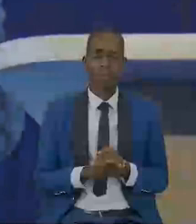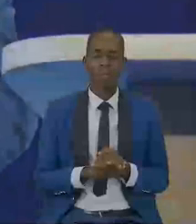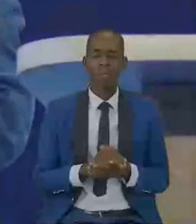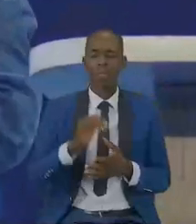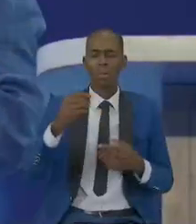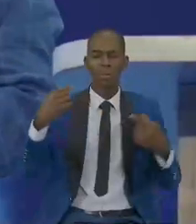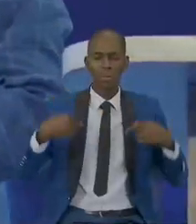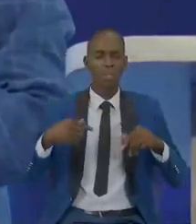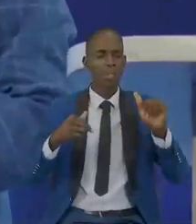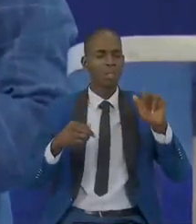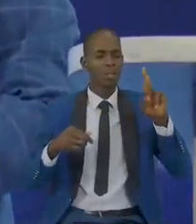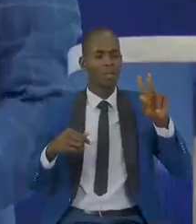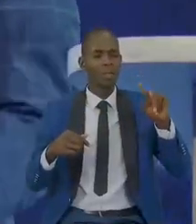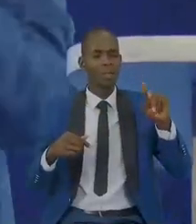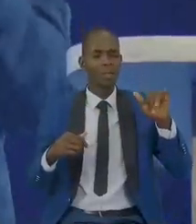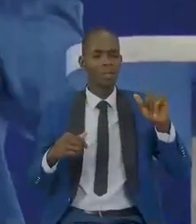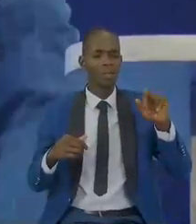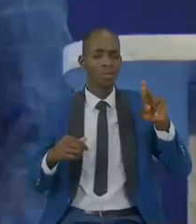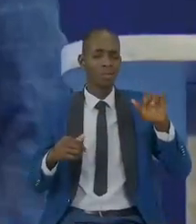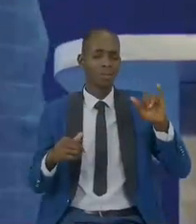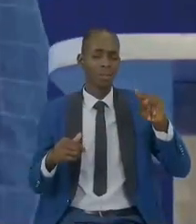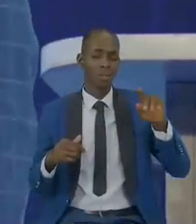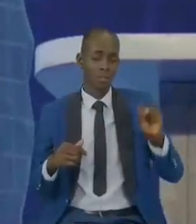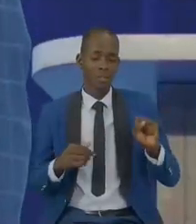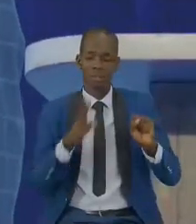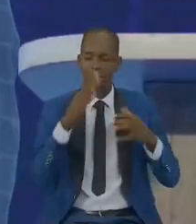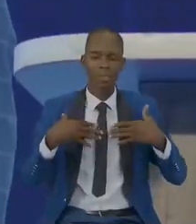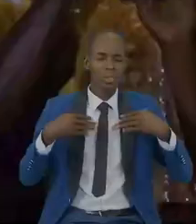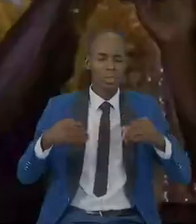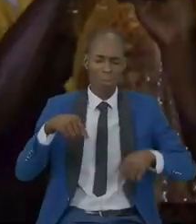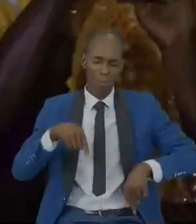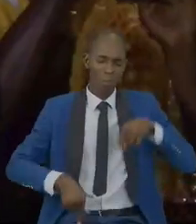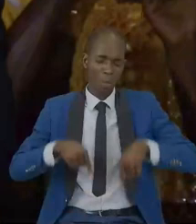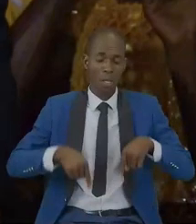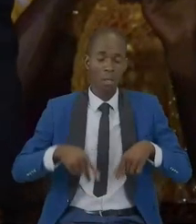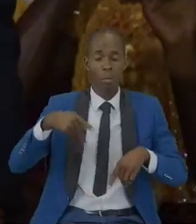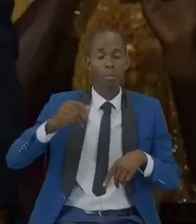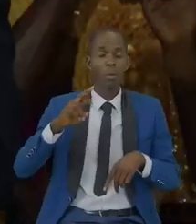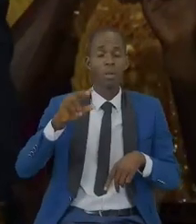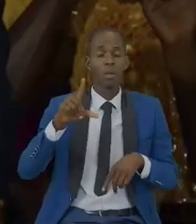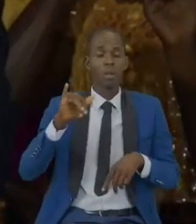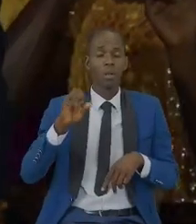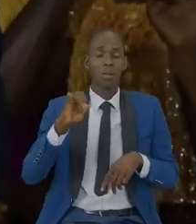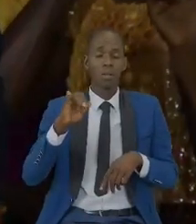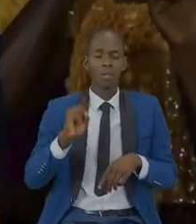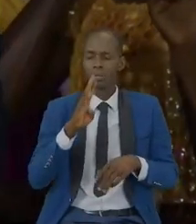nom de Jésus. L'arthrite, sois guérie. Paralysie, sois